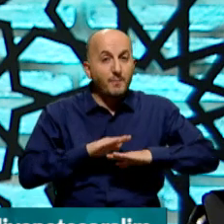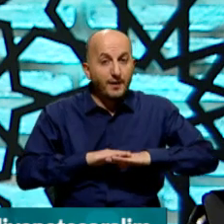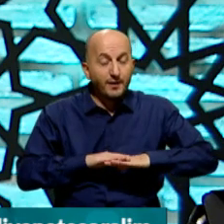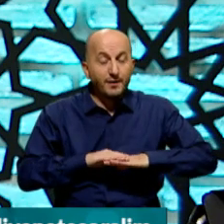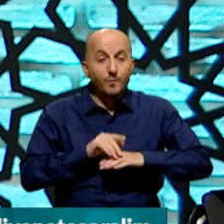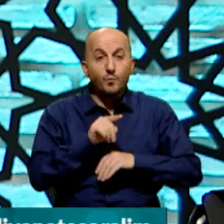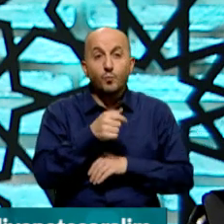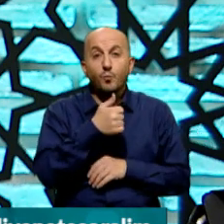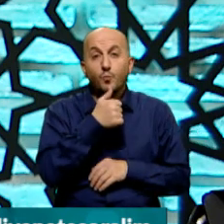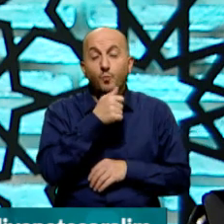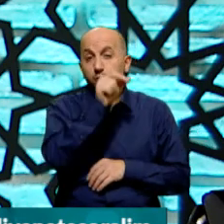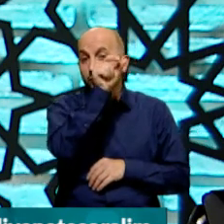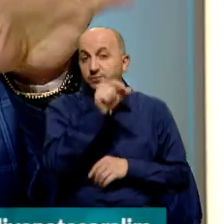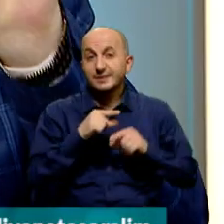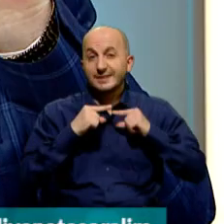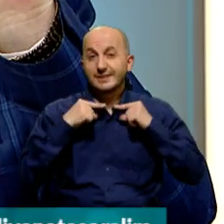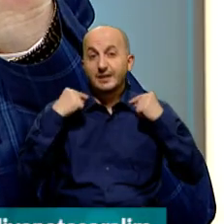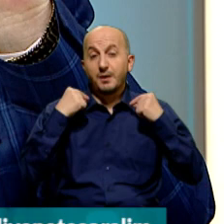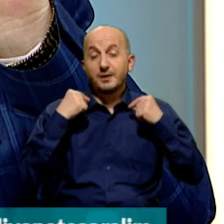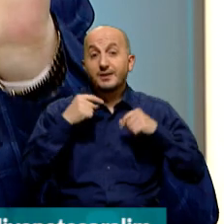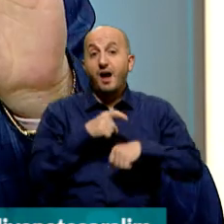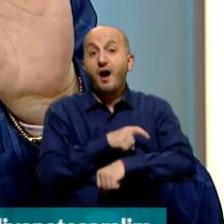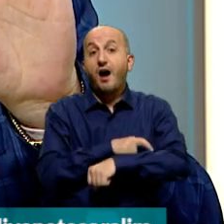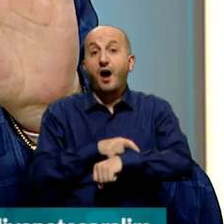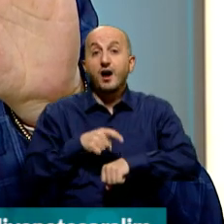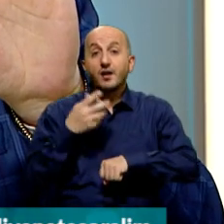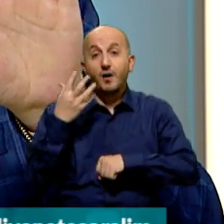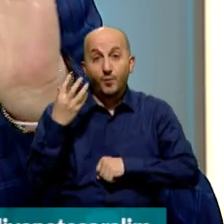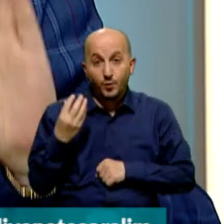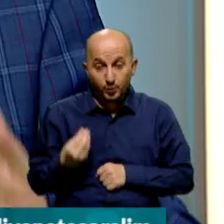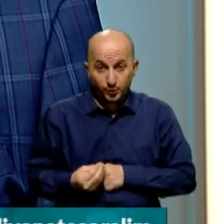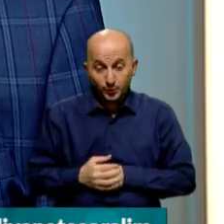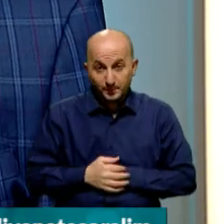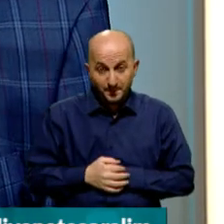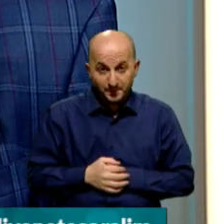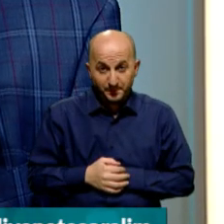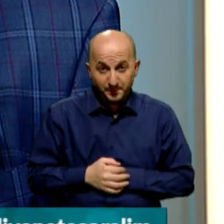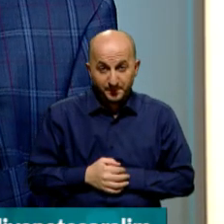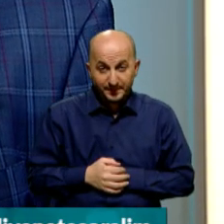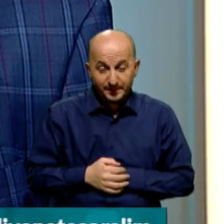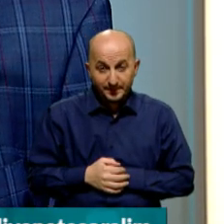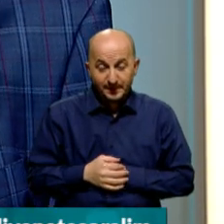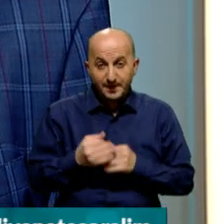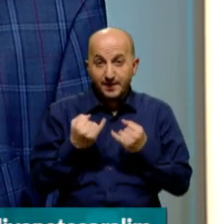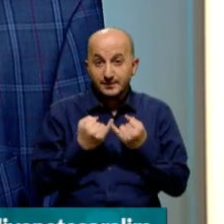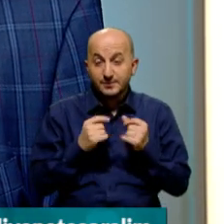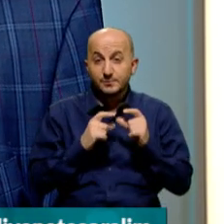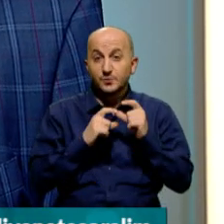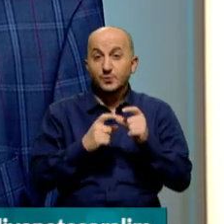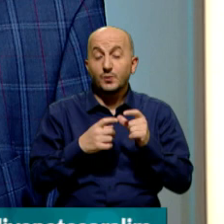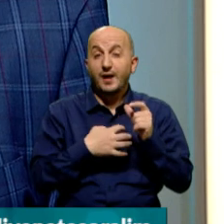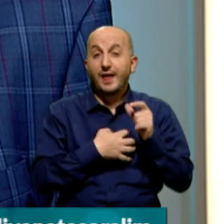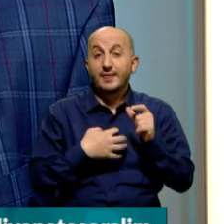Bu beyefendiye, yani damada haram olur. Damada ne yapar? Haram olur. Kardeşimizin sorduğu anne ile